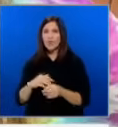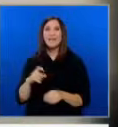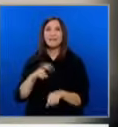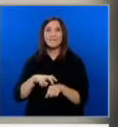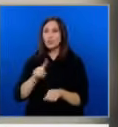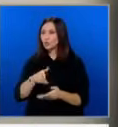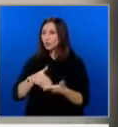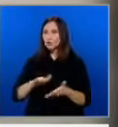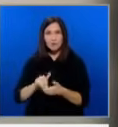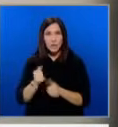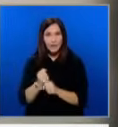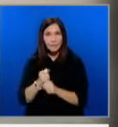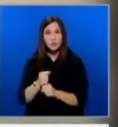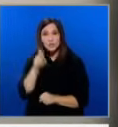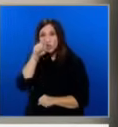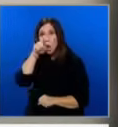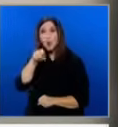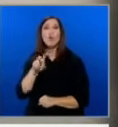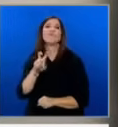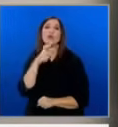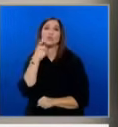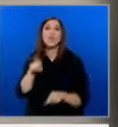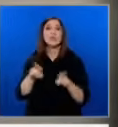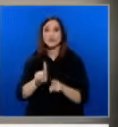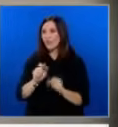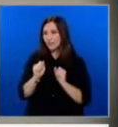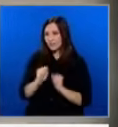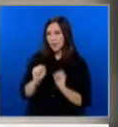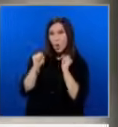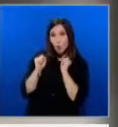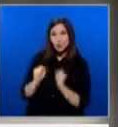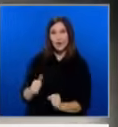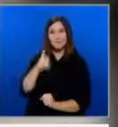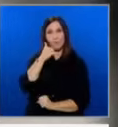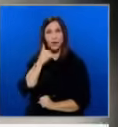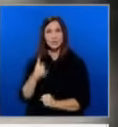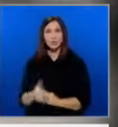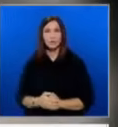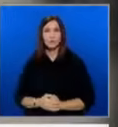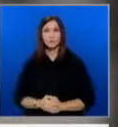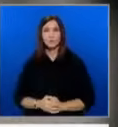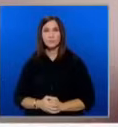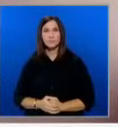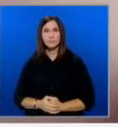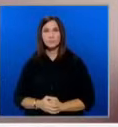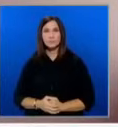част от организацията и работи с Орлов вече 20 години, също с нетърпение очаква обаждането му.